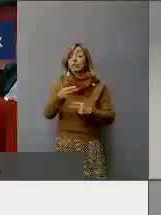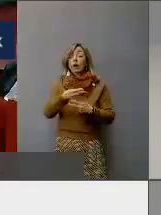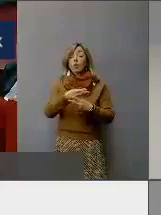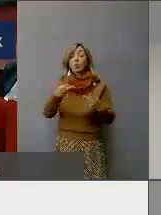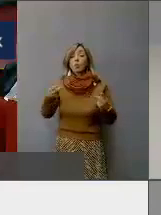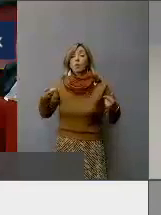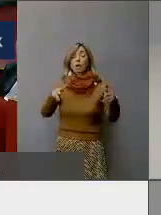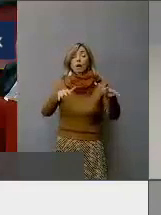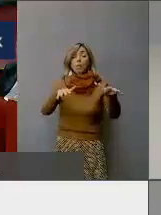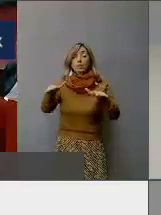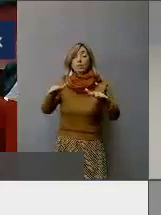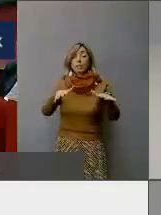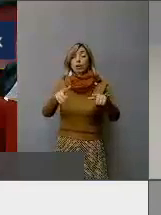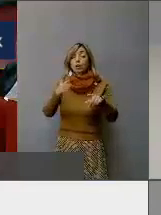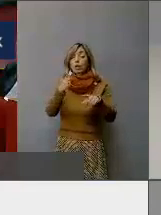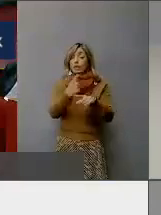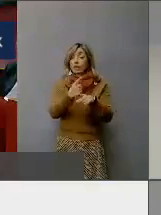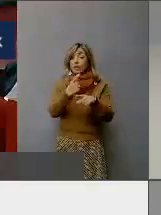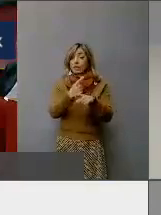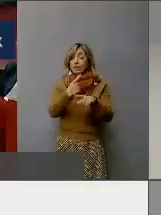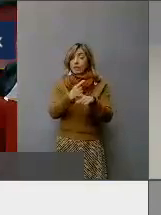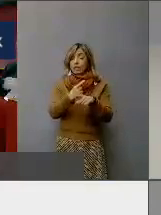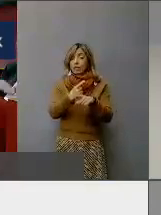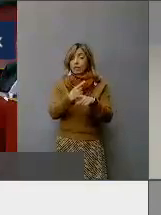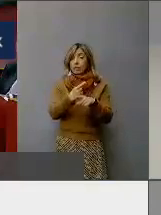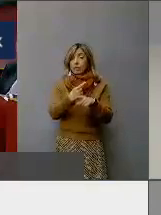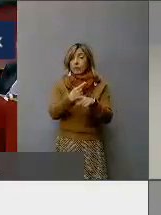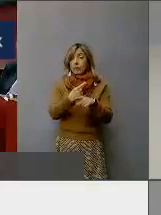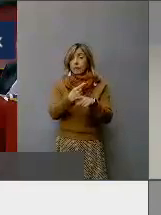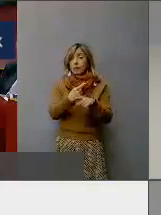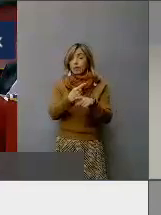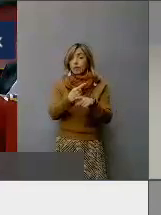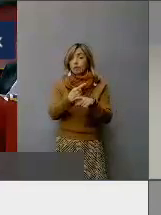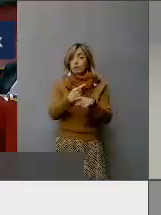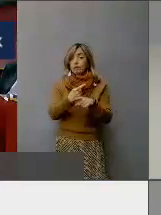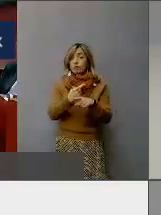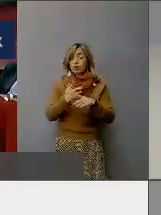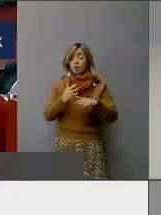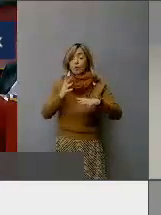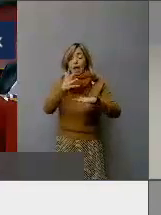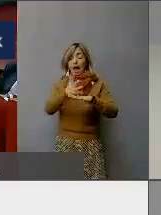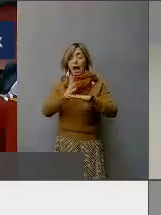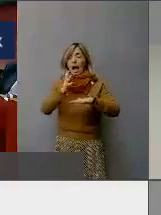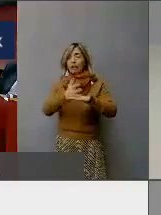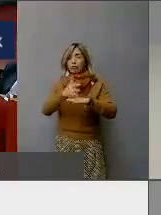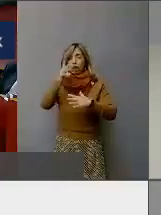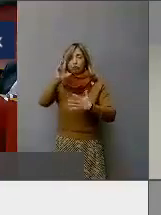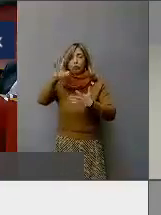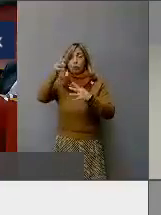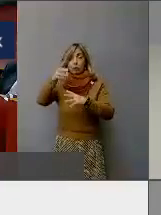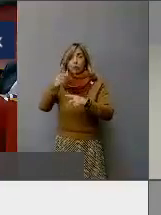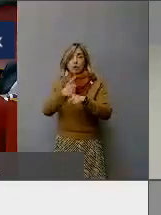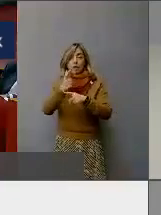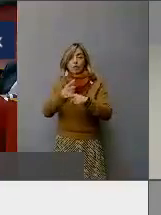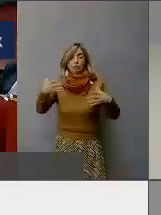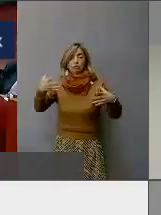il numero della della della complicazione dell'accesso e invece